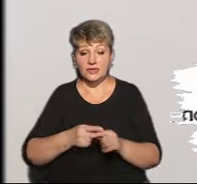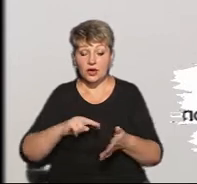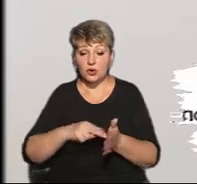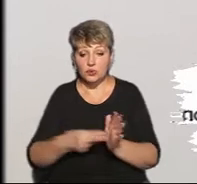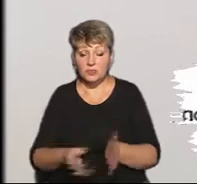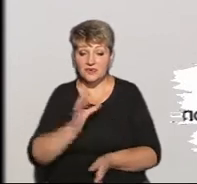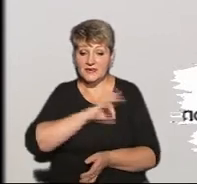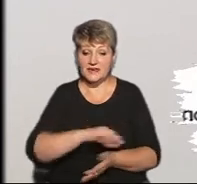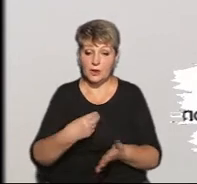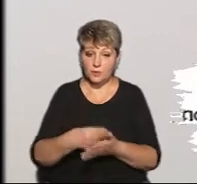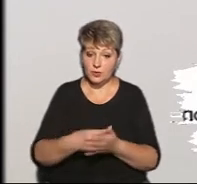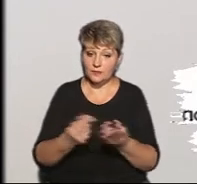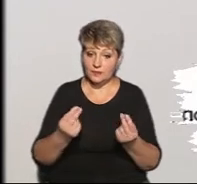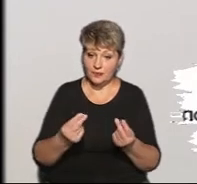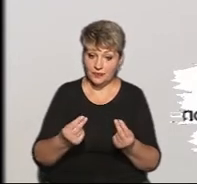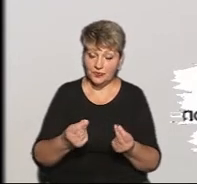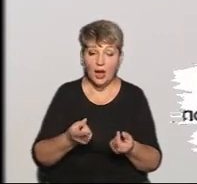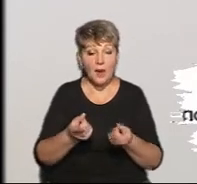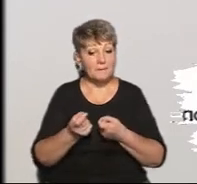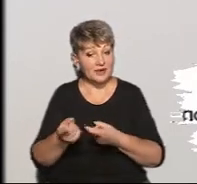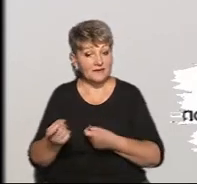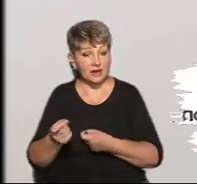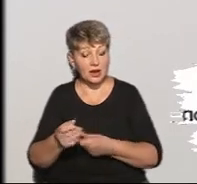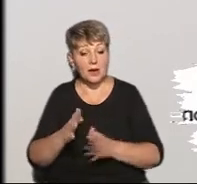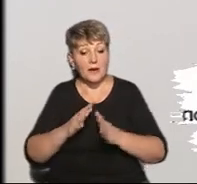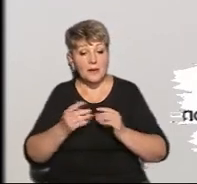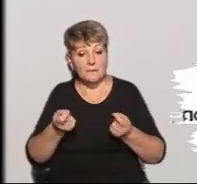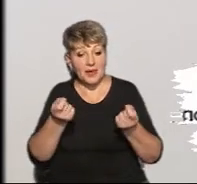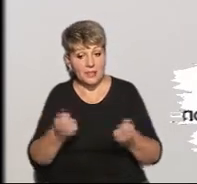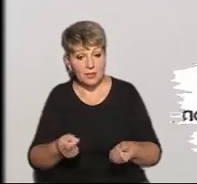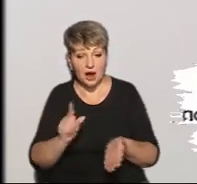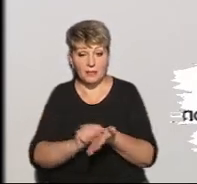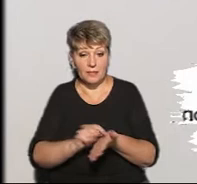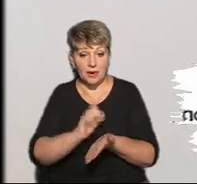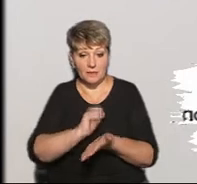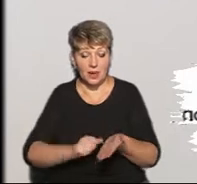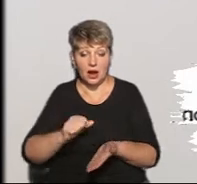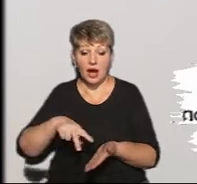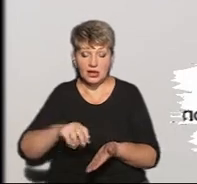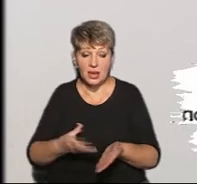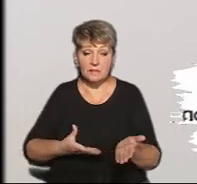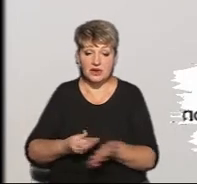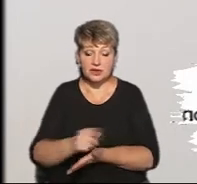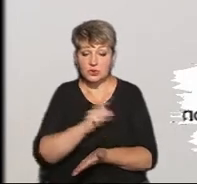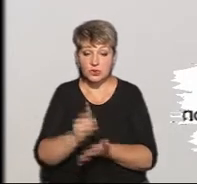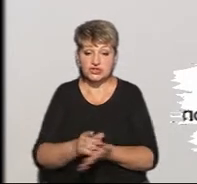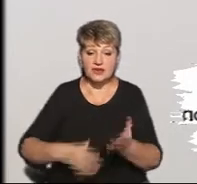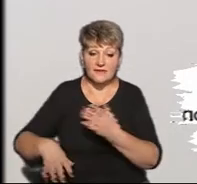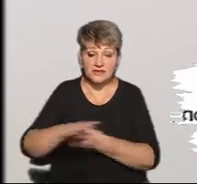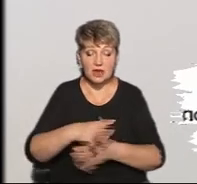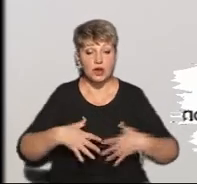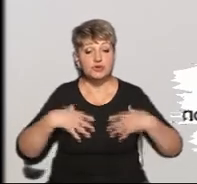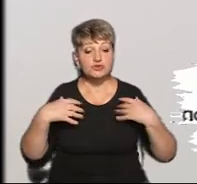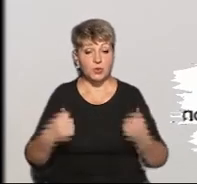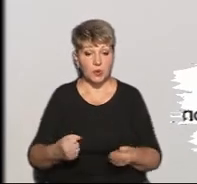бюджетних коштів, інвестиційна привабливість і, що важливо, мінімальні податки, але платити мають усі. Здорове